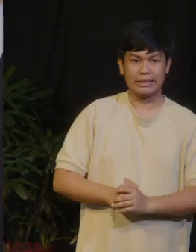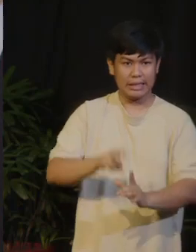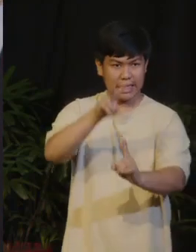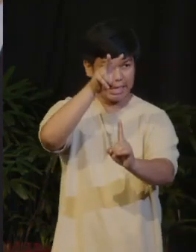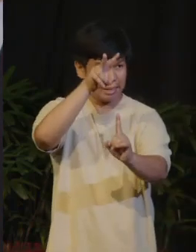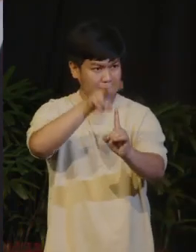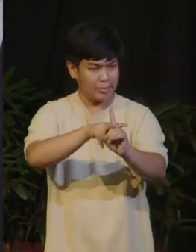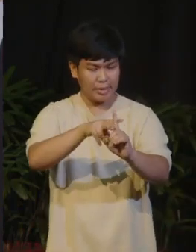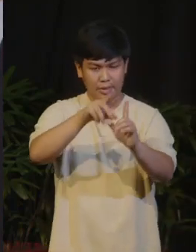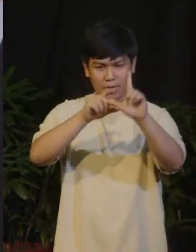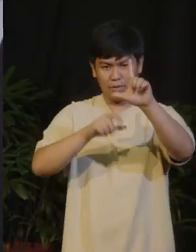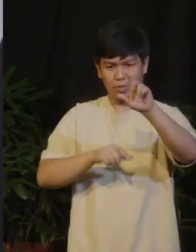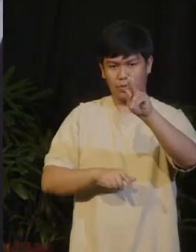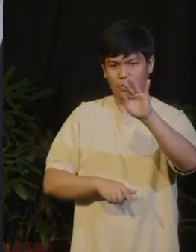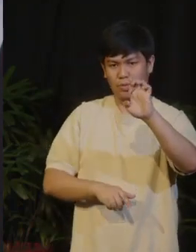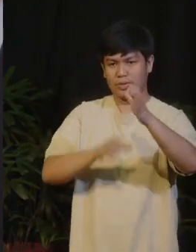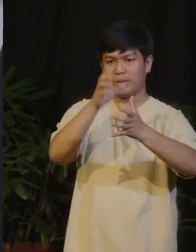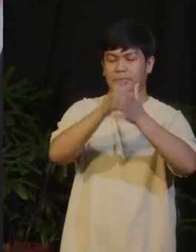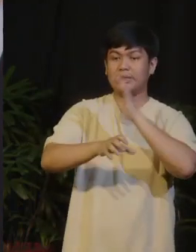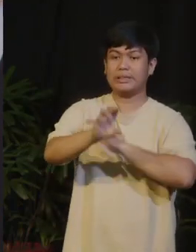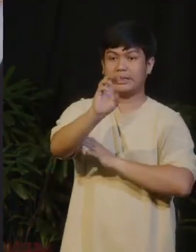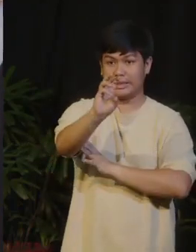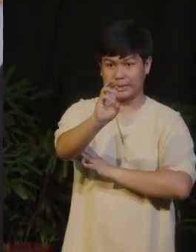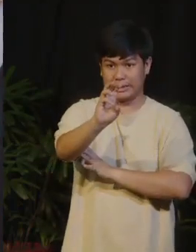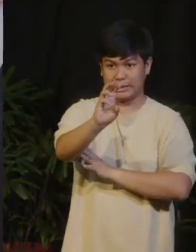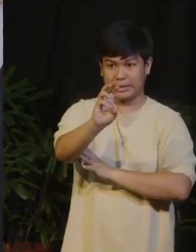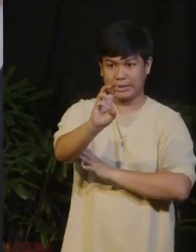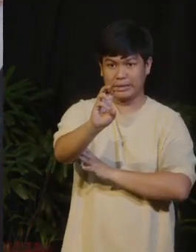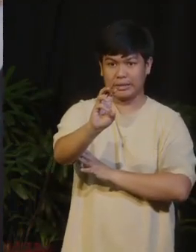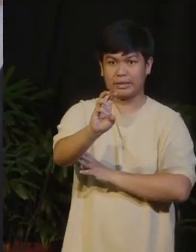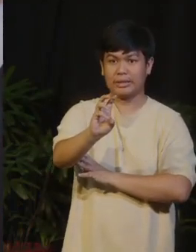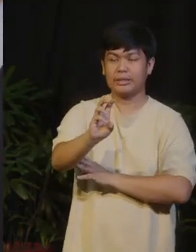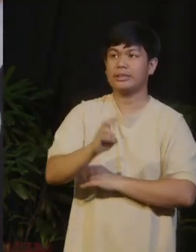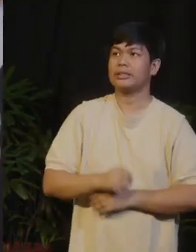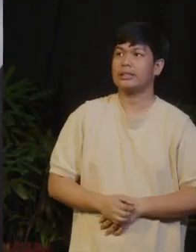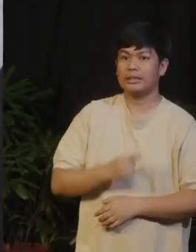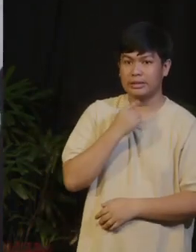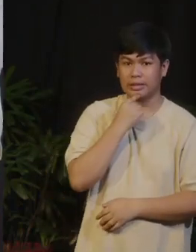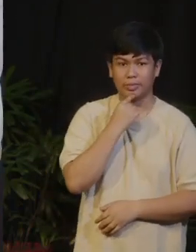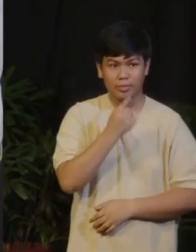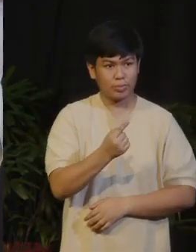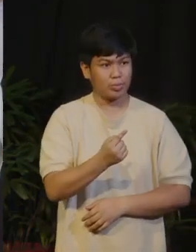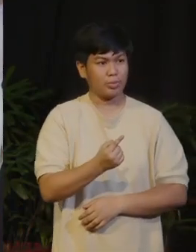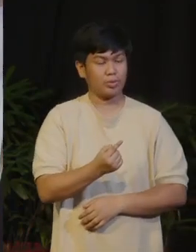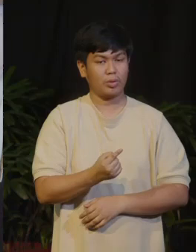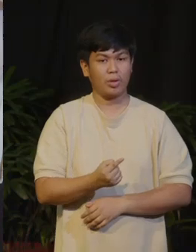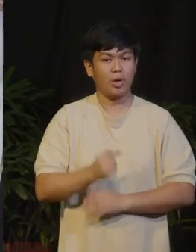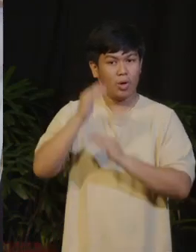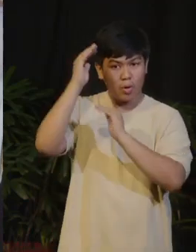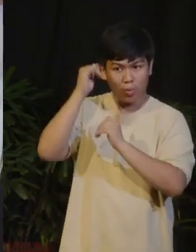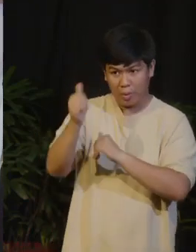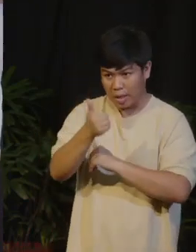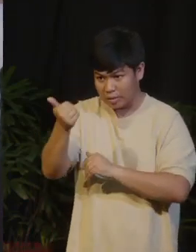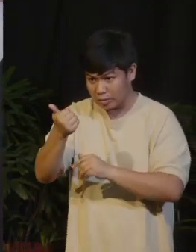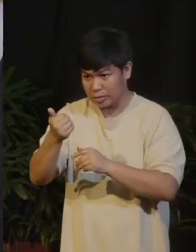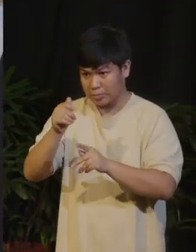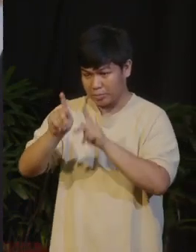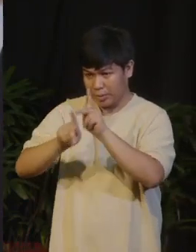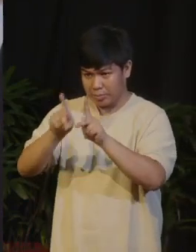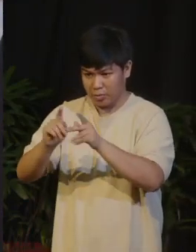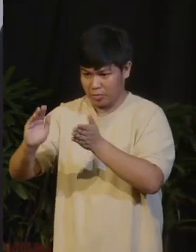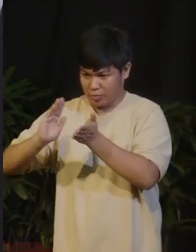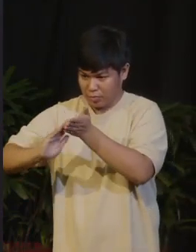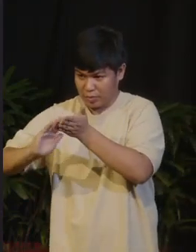application ng Luke 6:31. Diba? Yung golden rule. Sabi doon, and as you wish that others would do to you, so do to